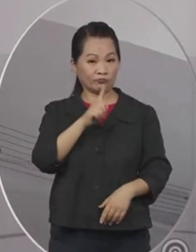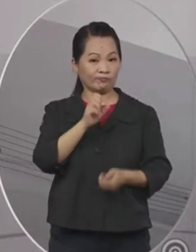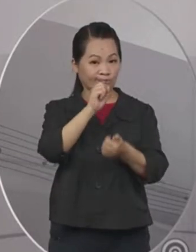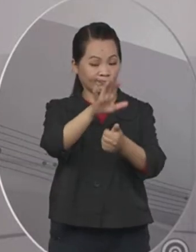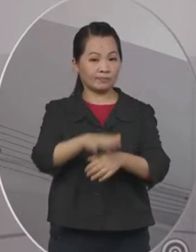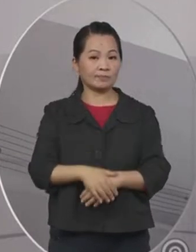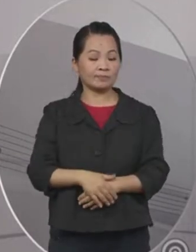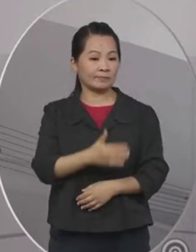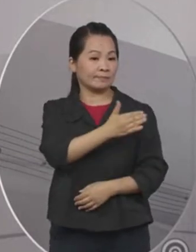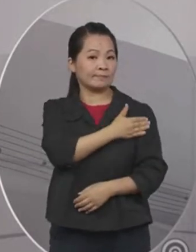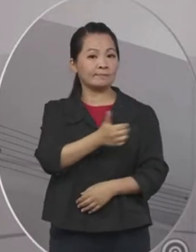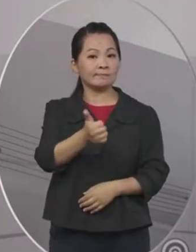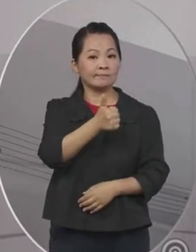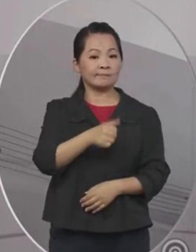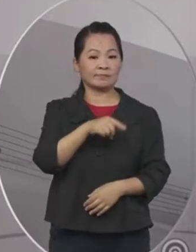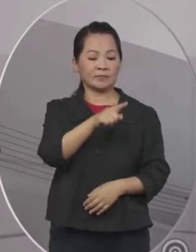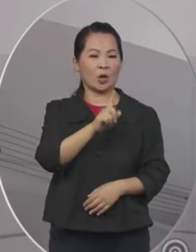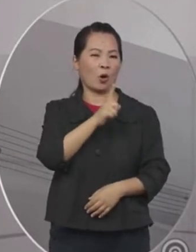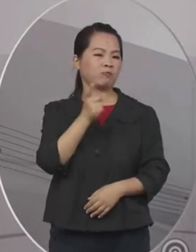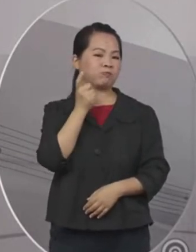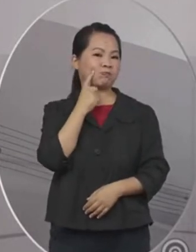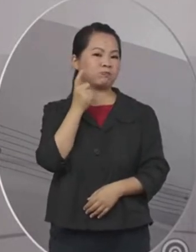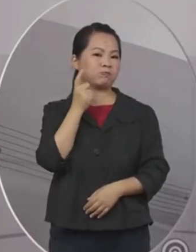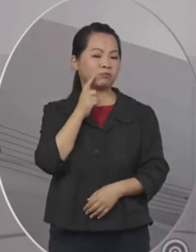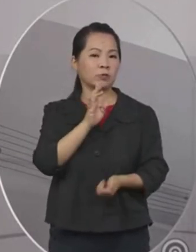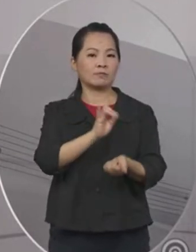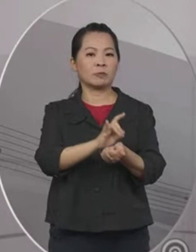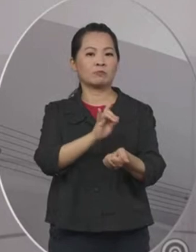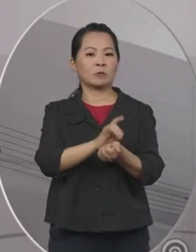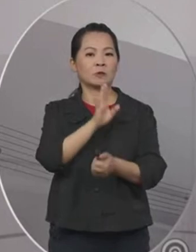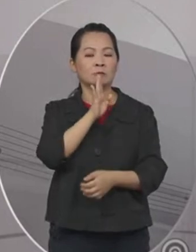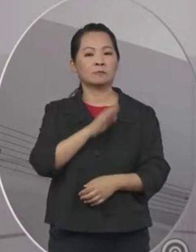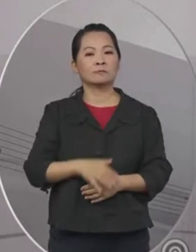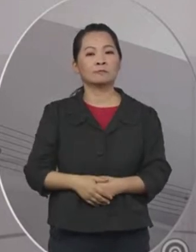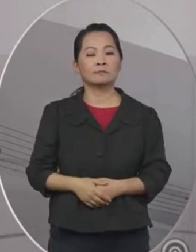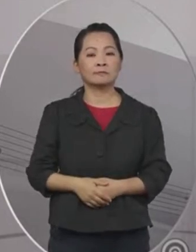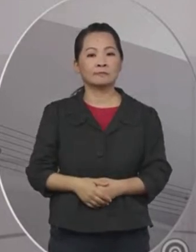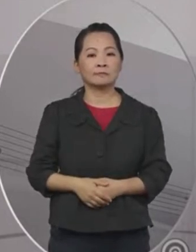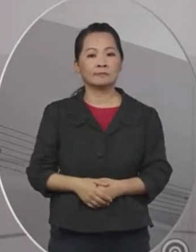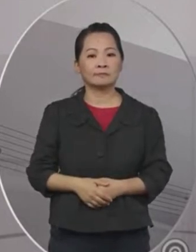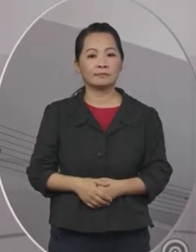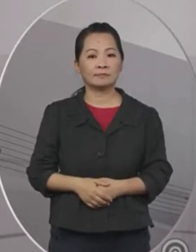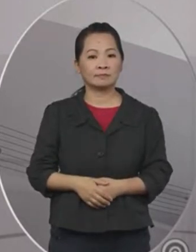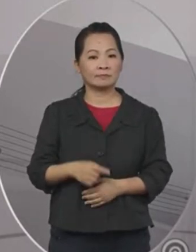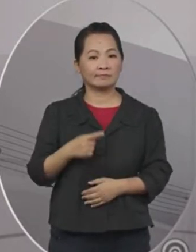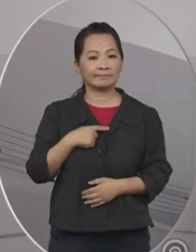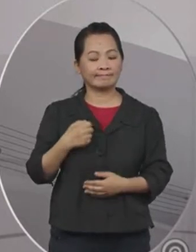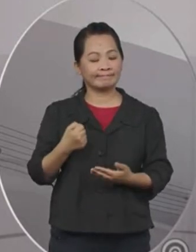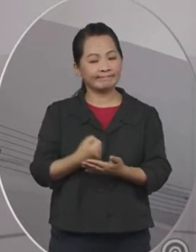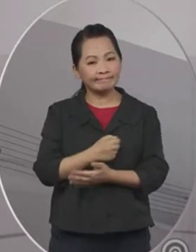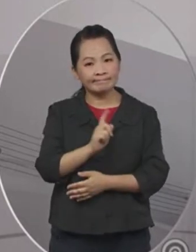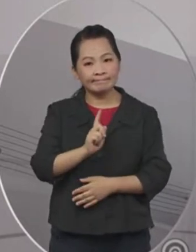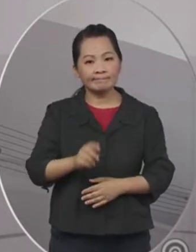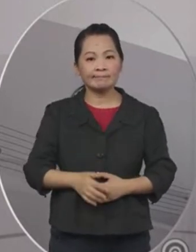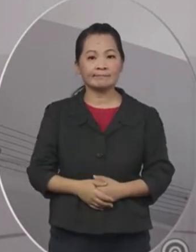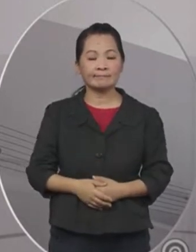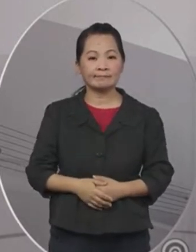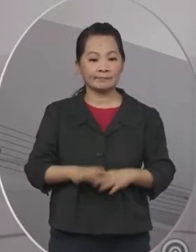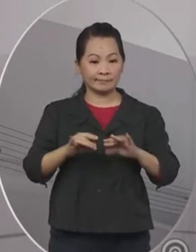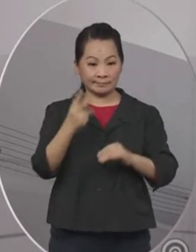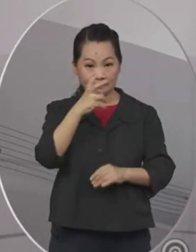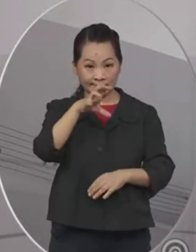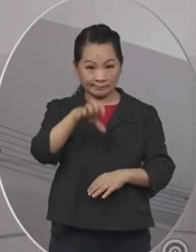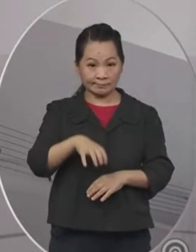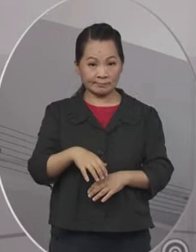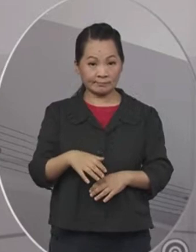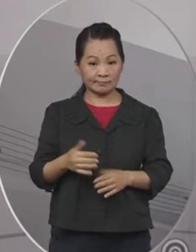责陈时中是说谎骗子。但是我也非常遗憾地说，地检署